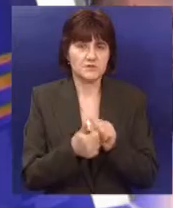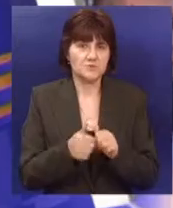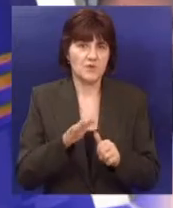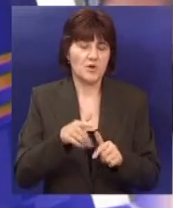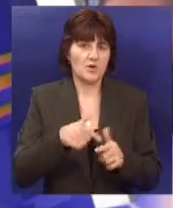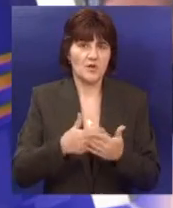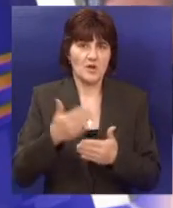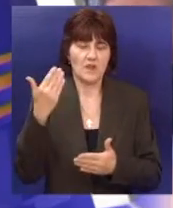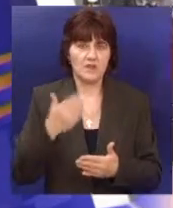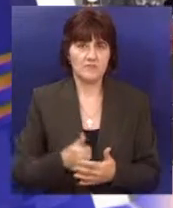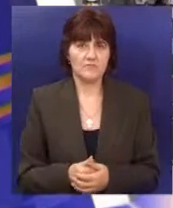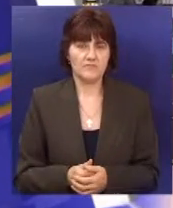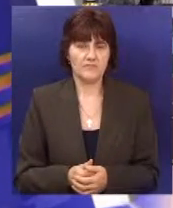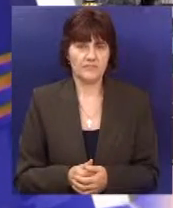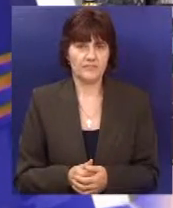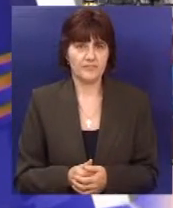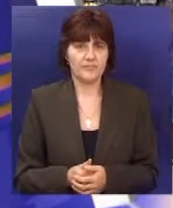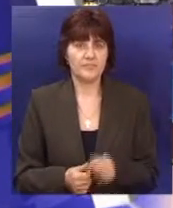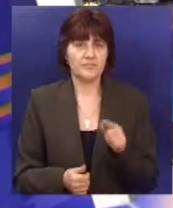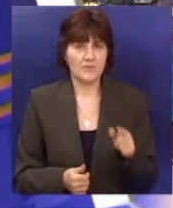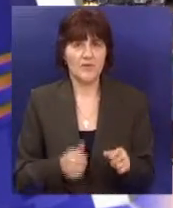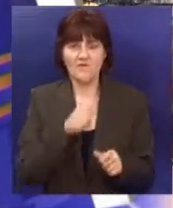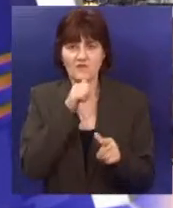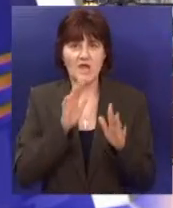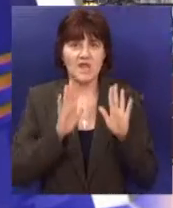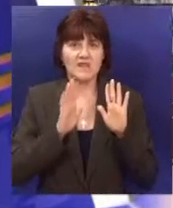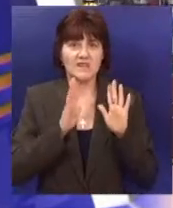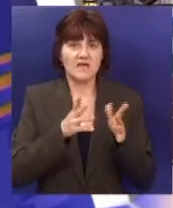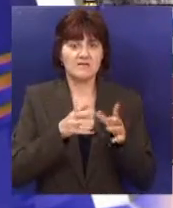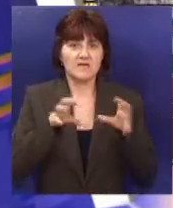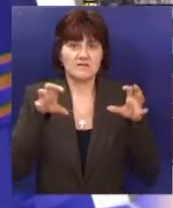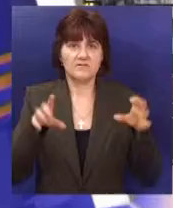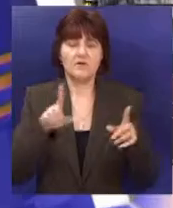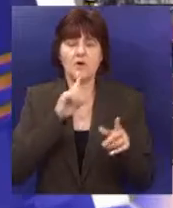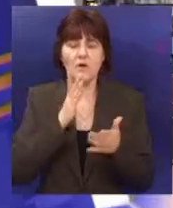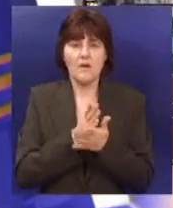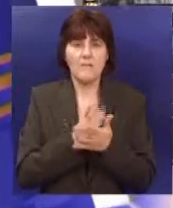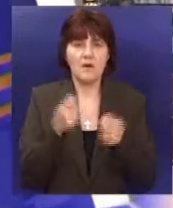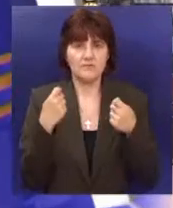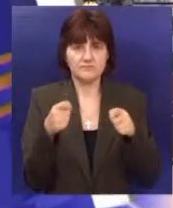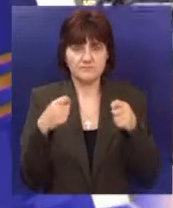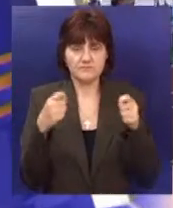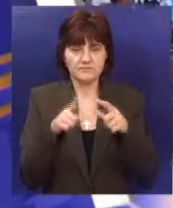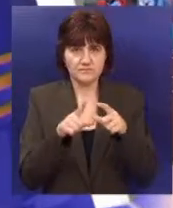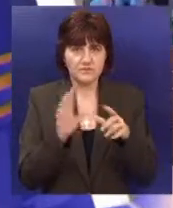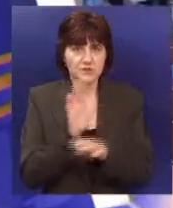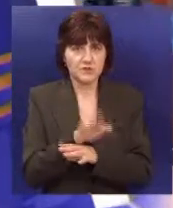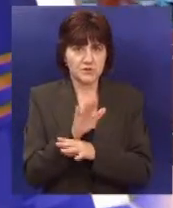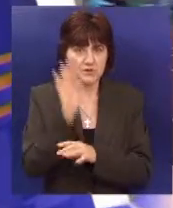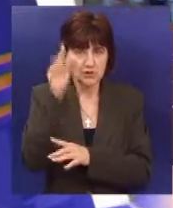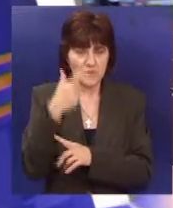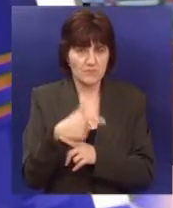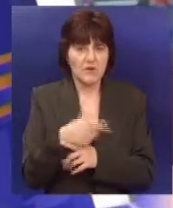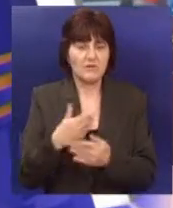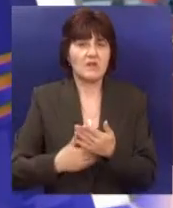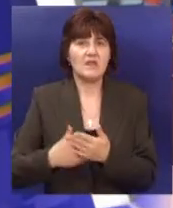u košarkaški sport koji žive u ovom delu grada. Ovo je ujedno bio i 10. teren sa tartan podlogom koji je izgrađen na teritoriji našeg grada.